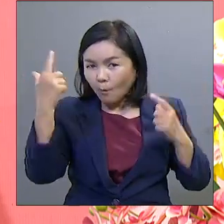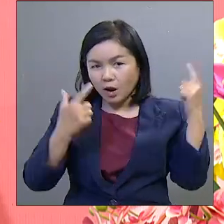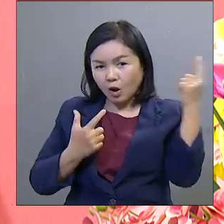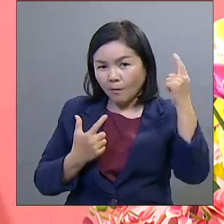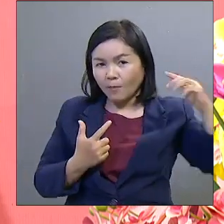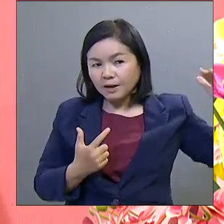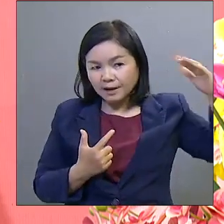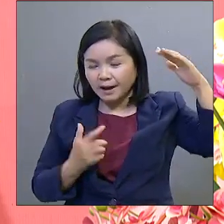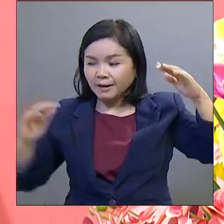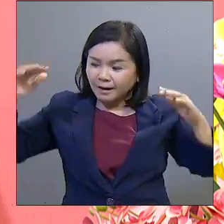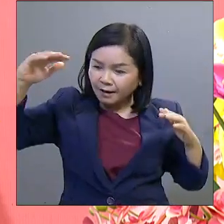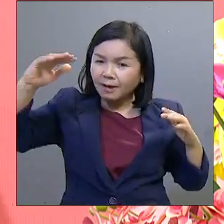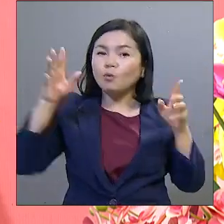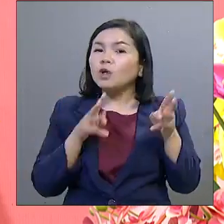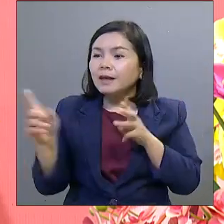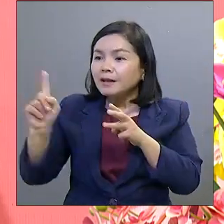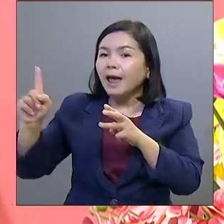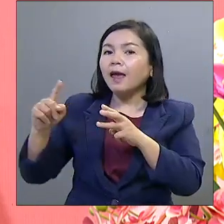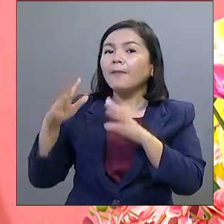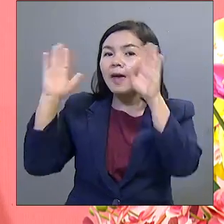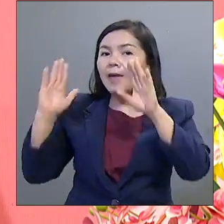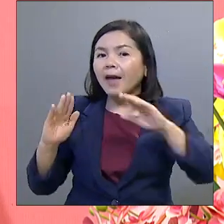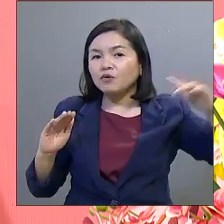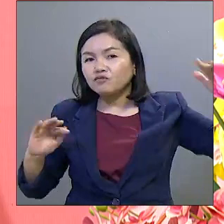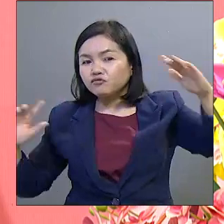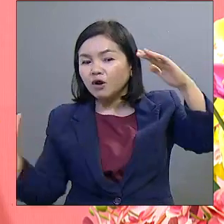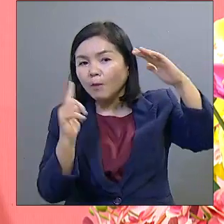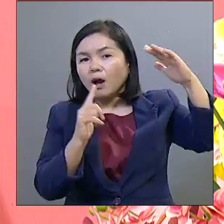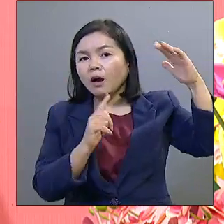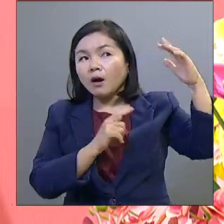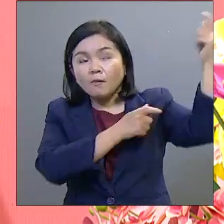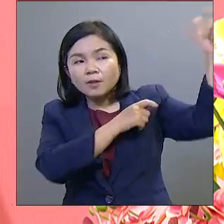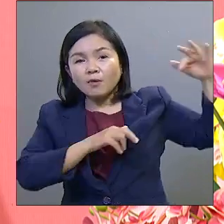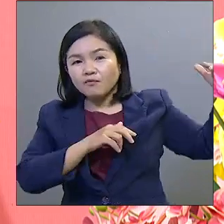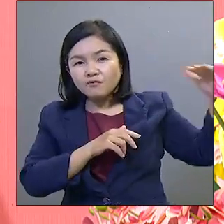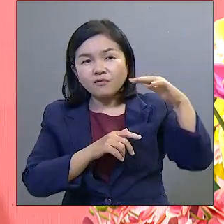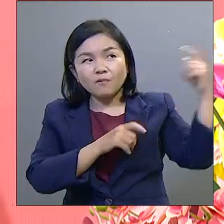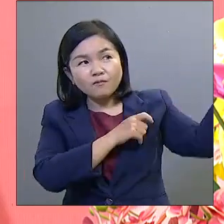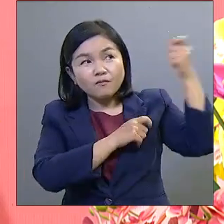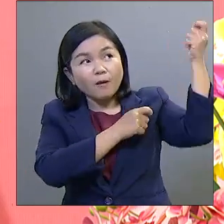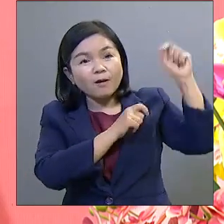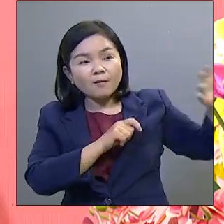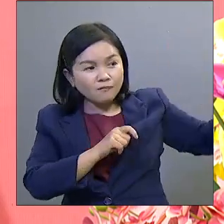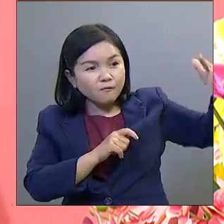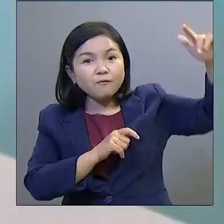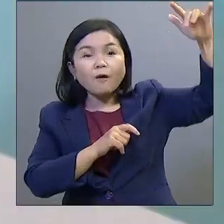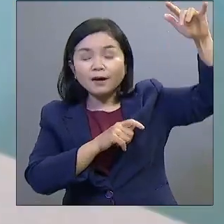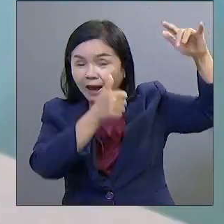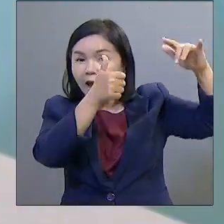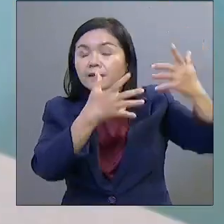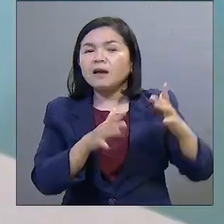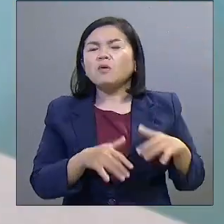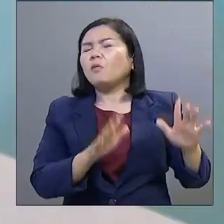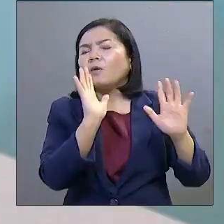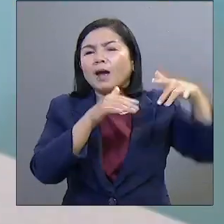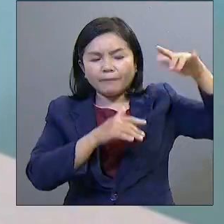างลมต้องดูว่าจะปล่อยยังไงวิ่งแค่ไหนบางคนวิ่งแป๊บเดียวติดเลย ใช่ แต่บางคนโอ้โหวิ่งจนเหนื่อยแล้วเอาไม่เล่นก็ได้ แล้วทุกอย่างสำคัญหมดช่างทำว่าว